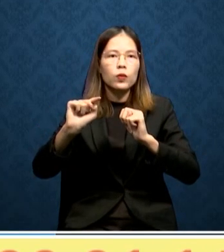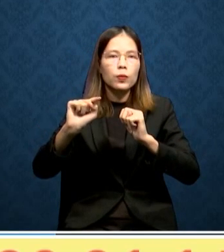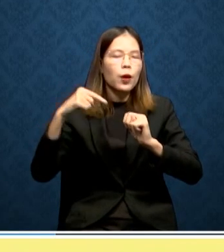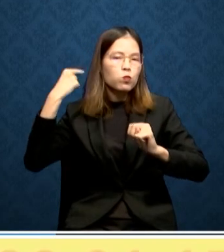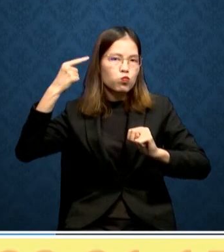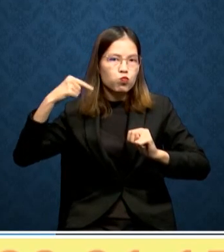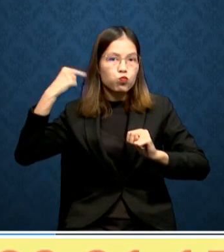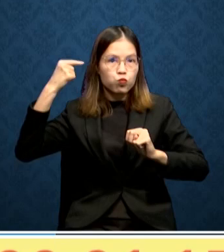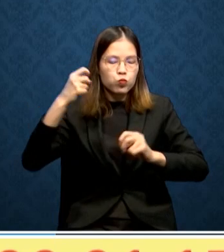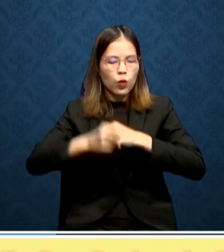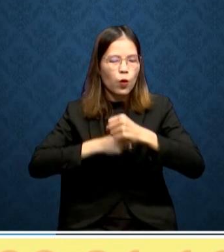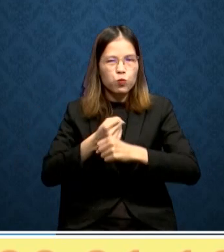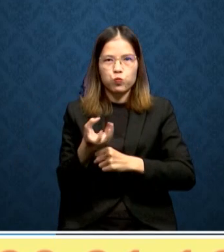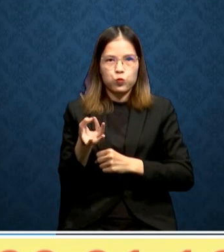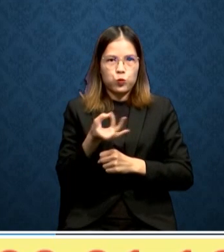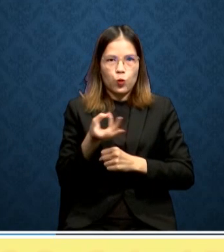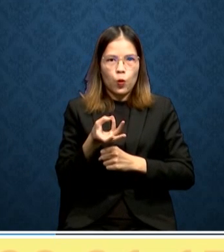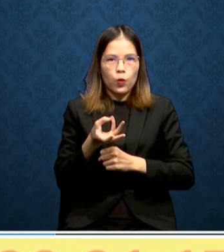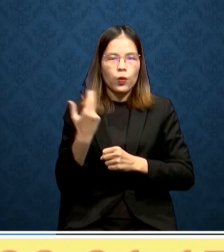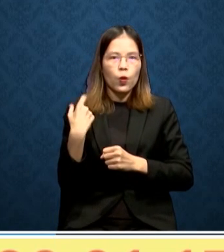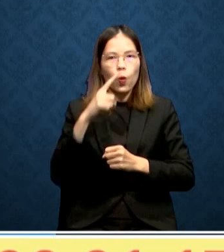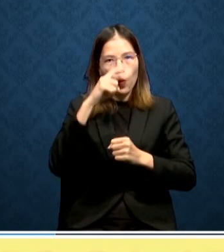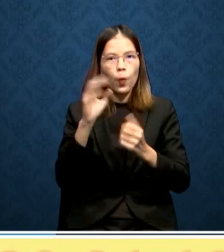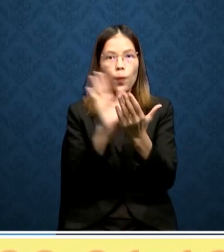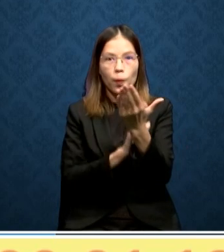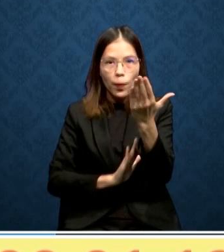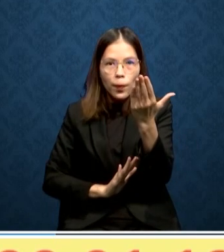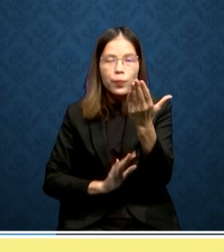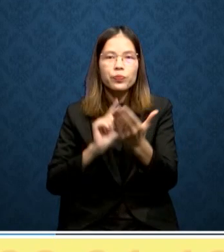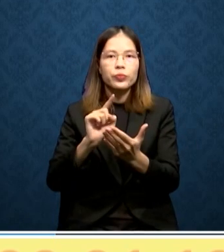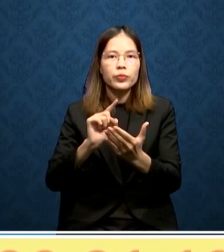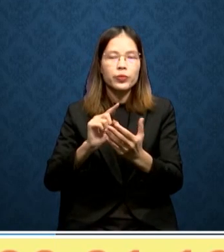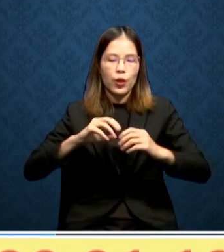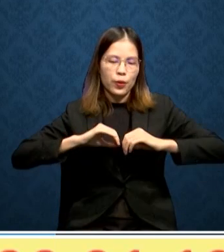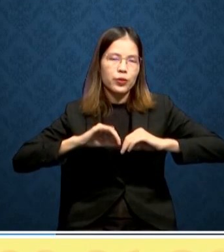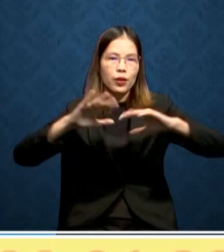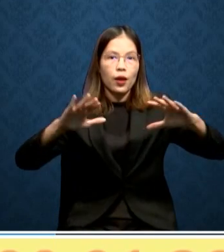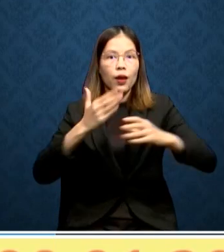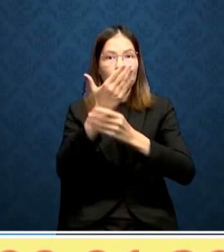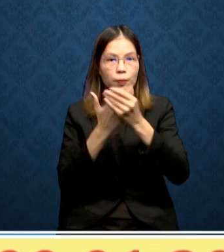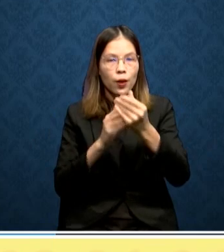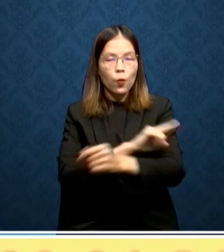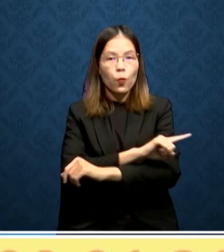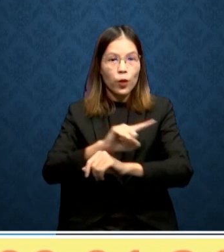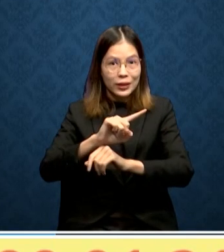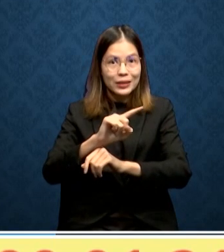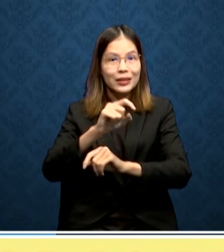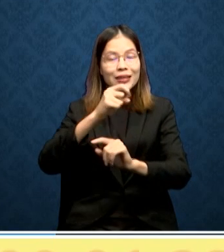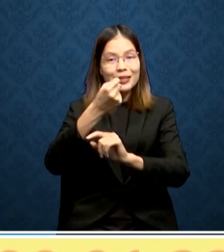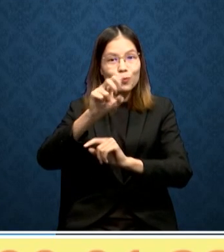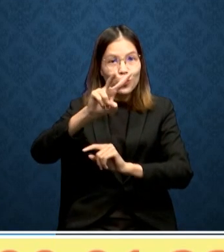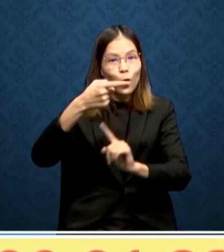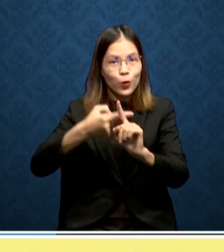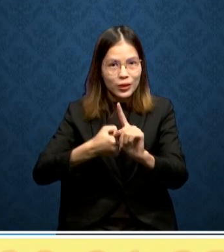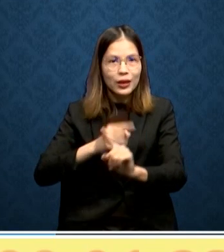ตรีที่อายุน้อยที่สุดของประวัติศาสตร์การเมืองไทยที่ได้แถลงต่อรัฐสภาเมื่อวันที่12กันยายน2567